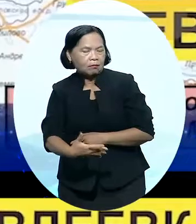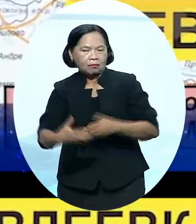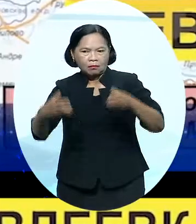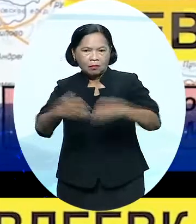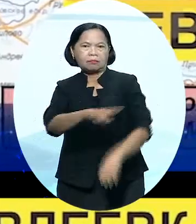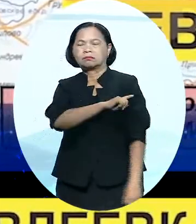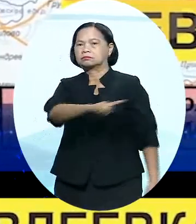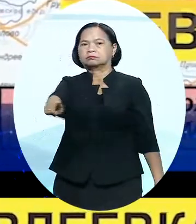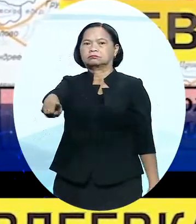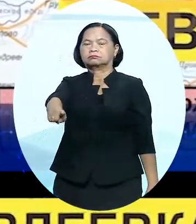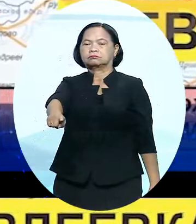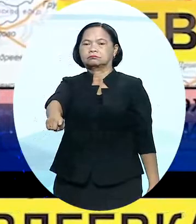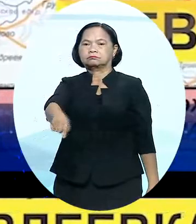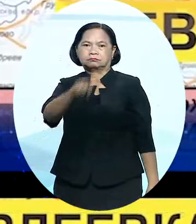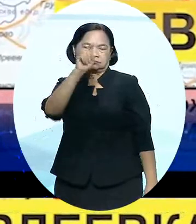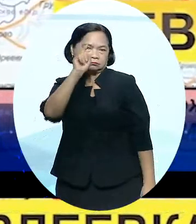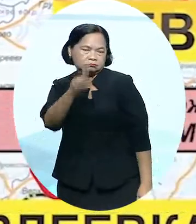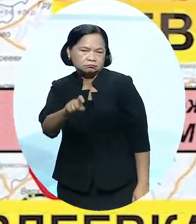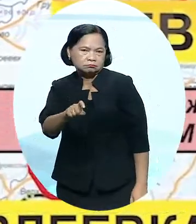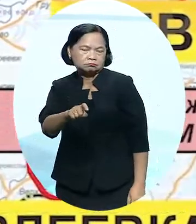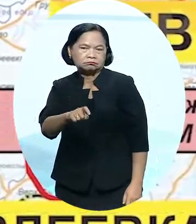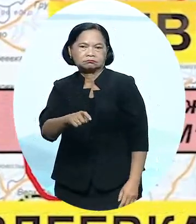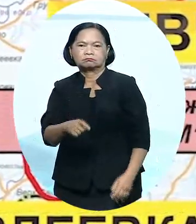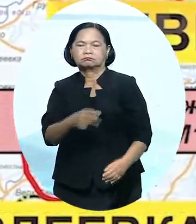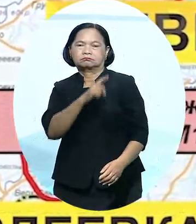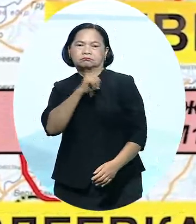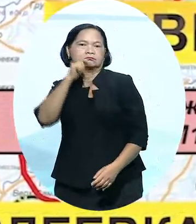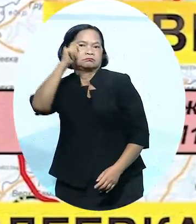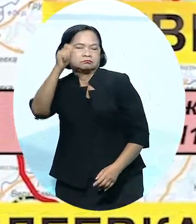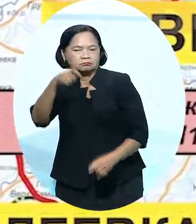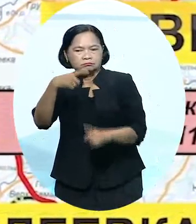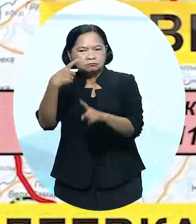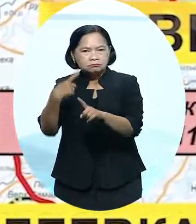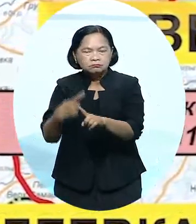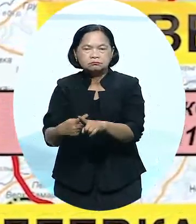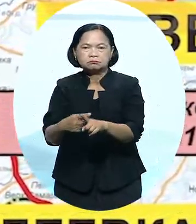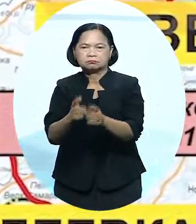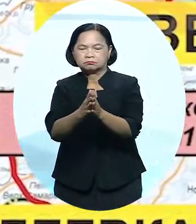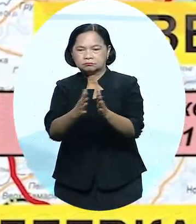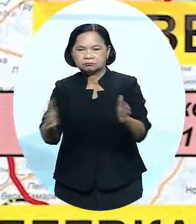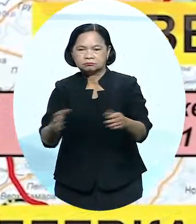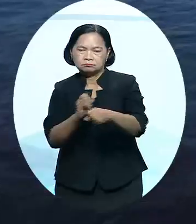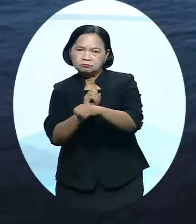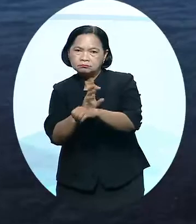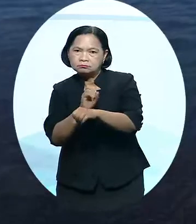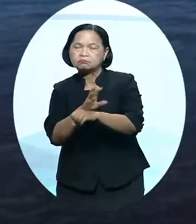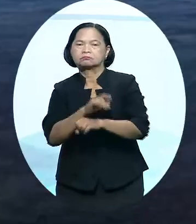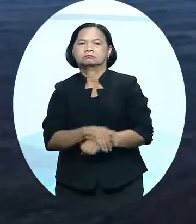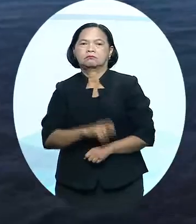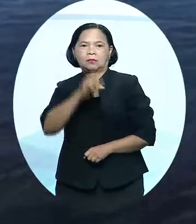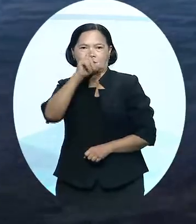các tướng lĩnh chỉ huy suy nghĩ khi thích nhất năm với tướng lĩnh sự quạt walnut thiệt mạng có gồm cả những người của Bộ tổng tham ô